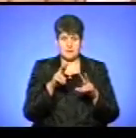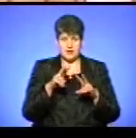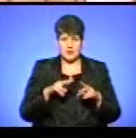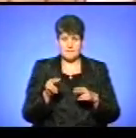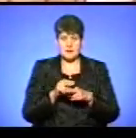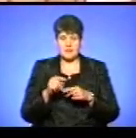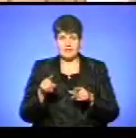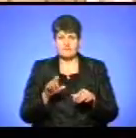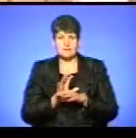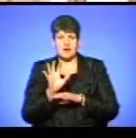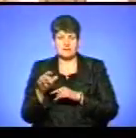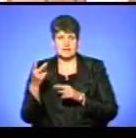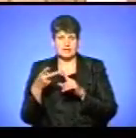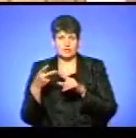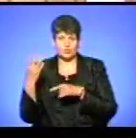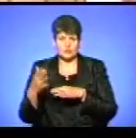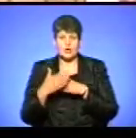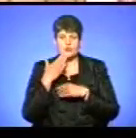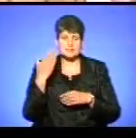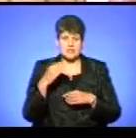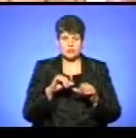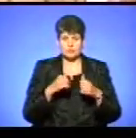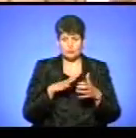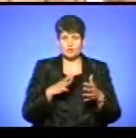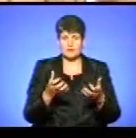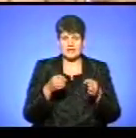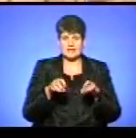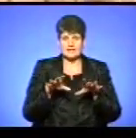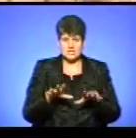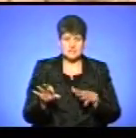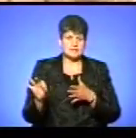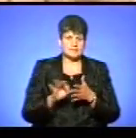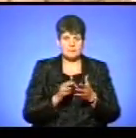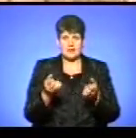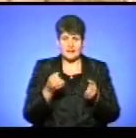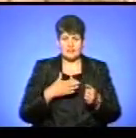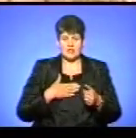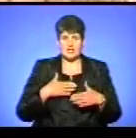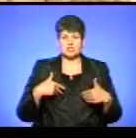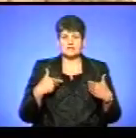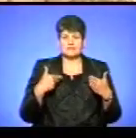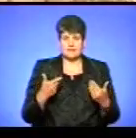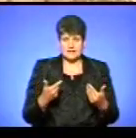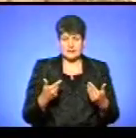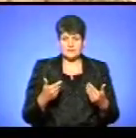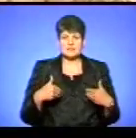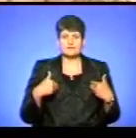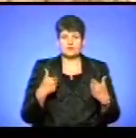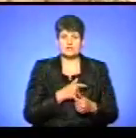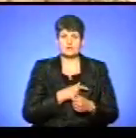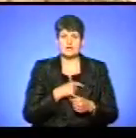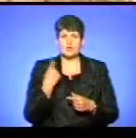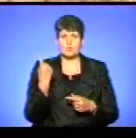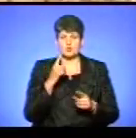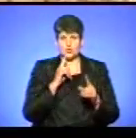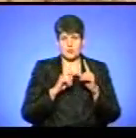переправили на другу. І, власне, на останній комісії було прийнято рішення одноголосно прийняти наше звернення і звернутися до депутатів обласної